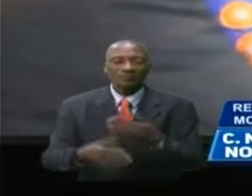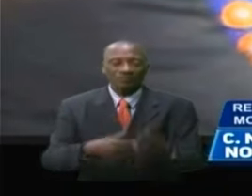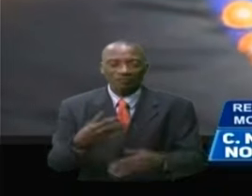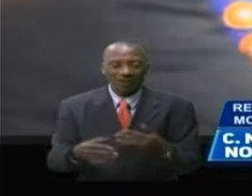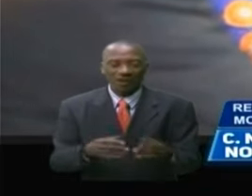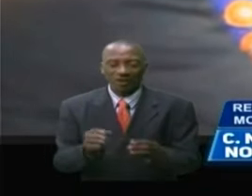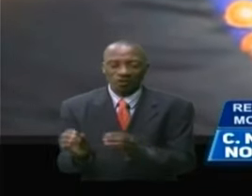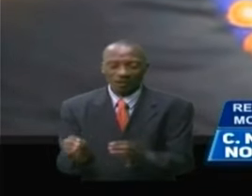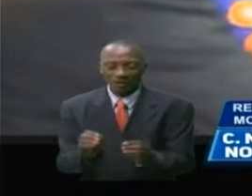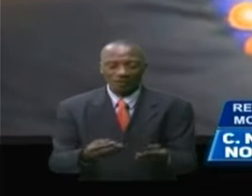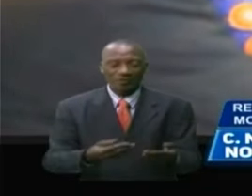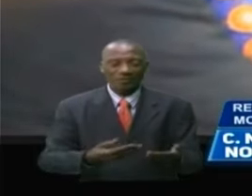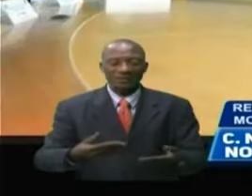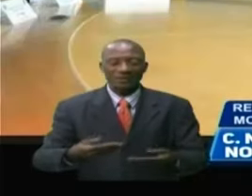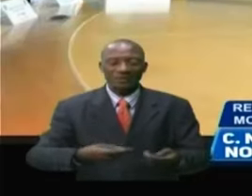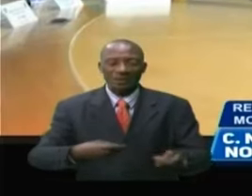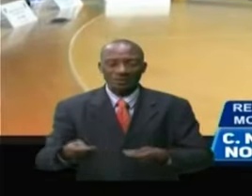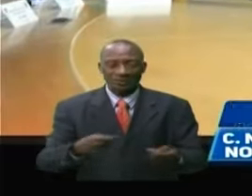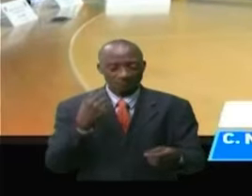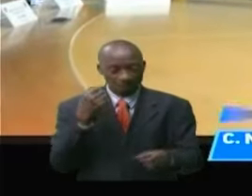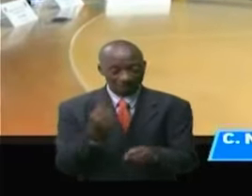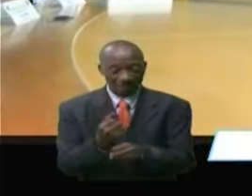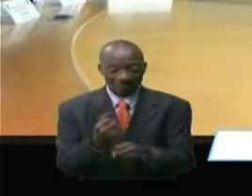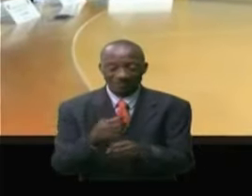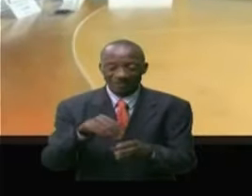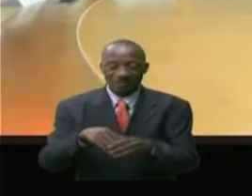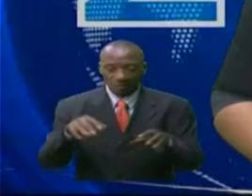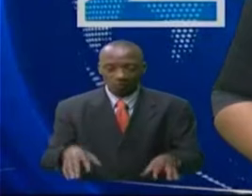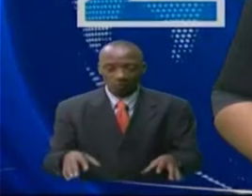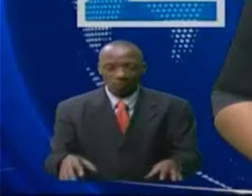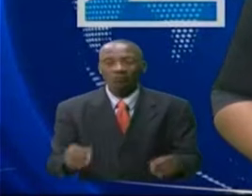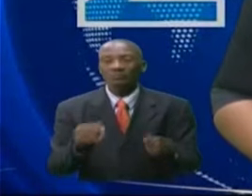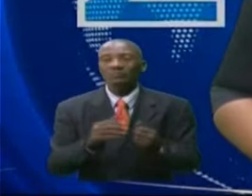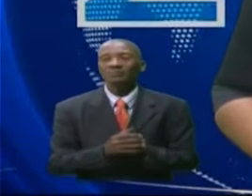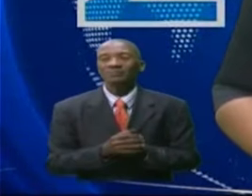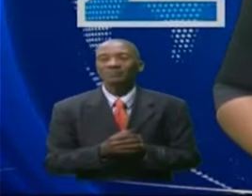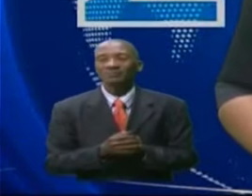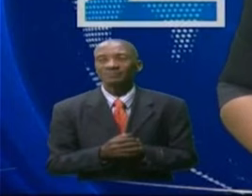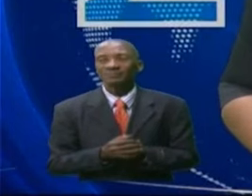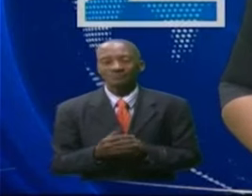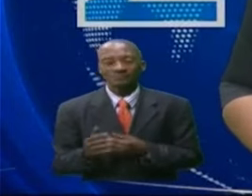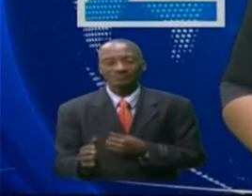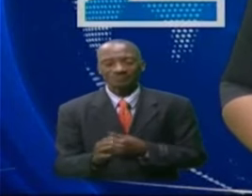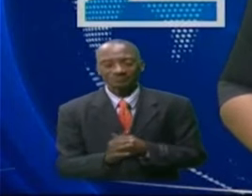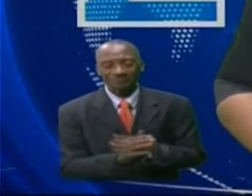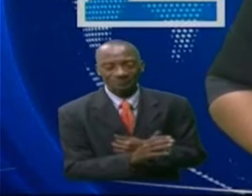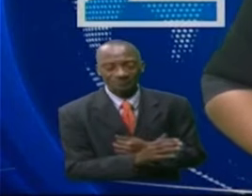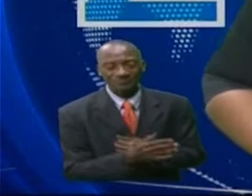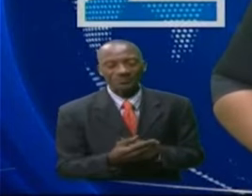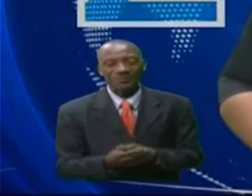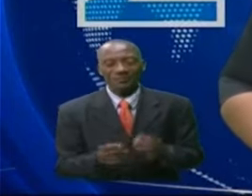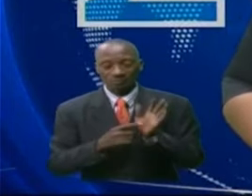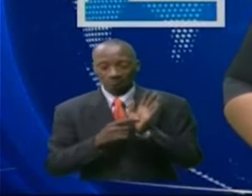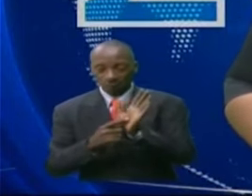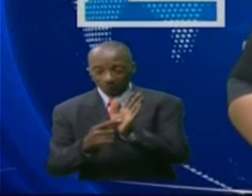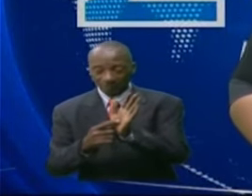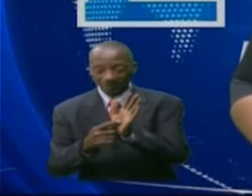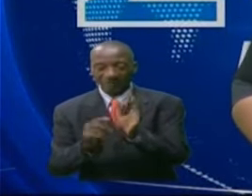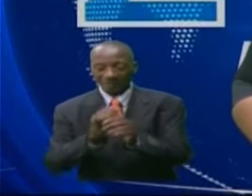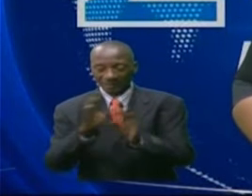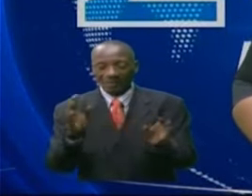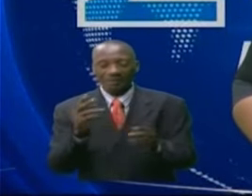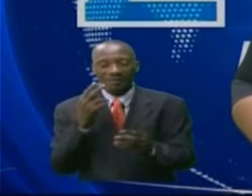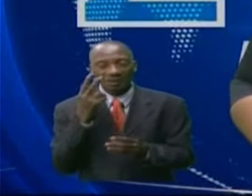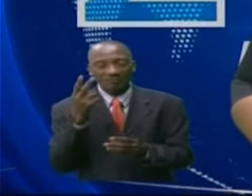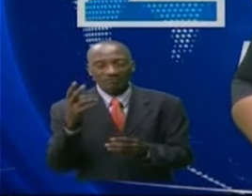l'organisation du marché du travail en République démocratique du Congo. Et une manière de concrétiser la vision du chef de l'État congolais,